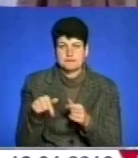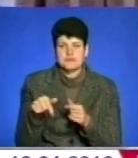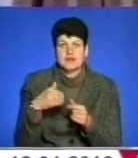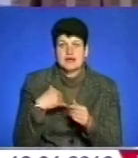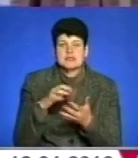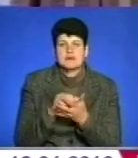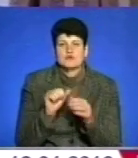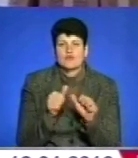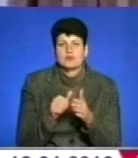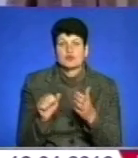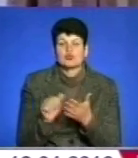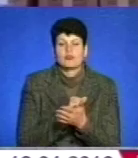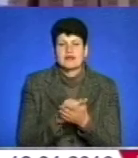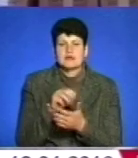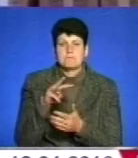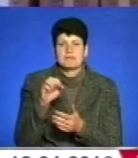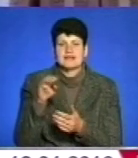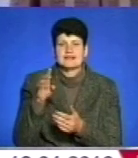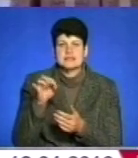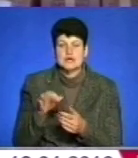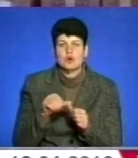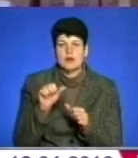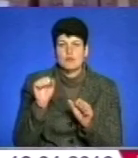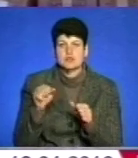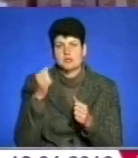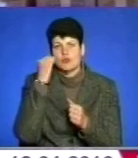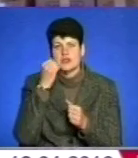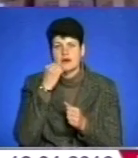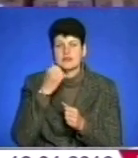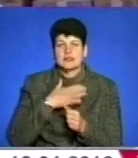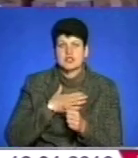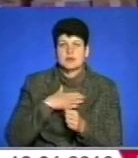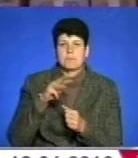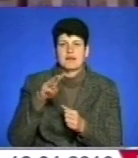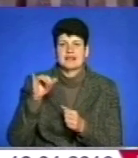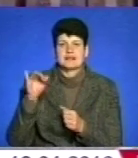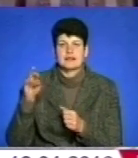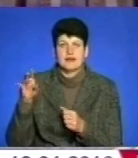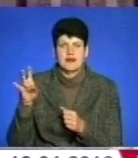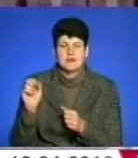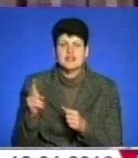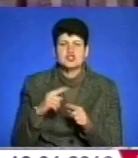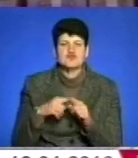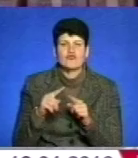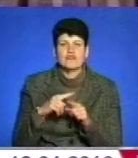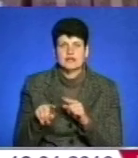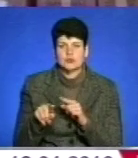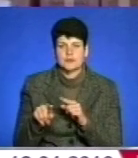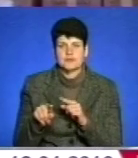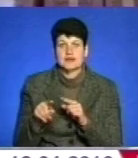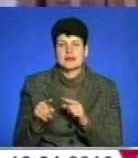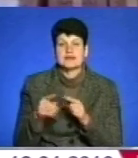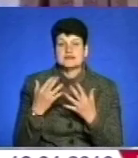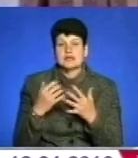оформленням документації на митниці. Окремо навіть хочеться подякувати нашим митникам, які дуже швидко, відносно швидко, але наскільки вони це